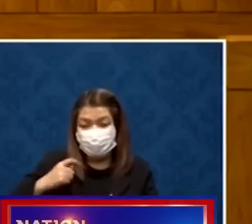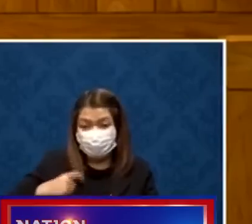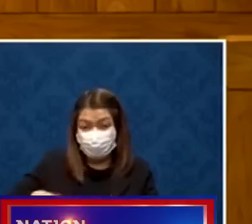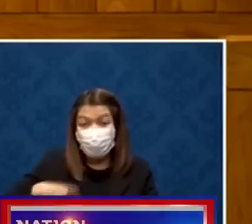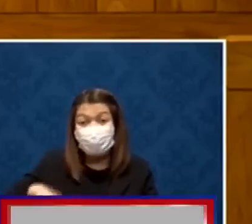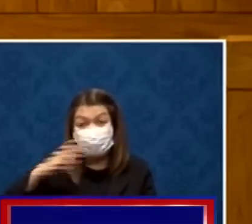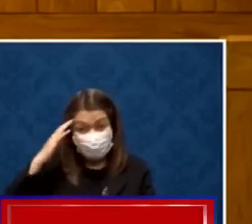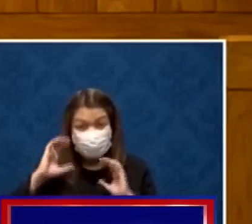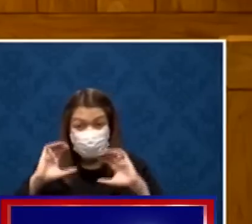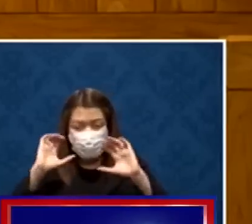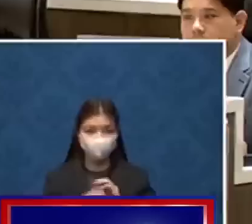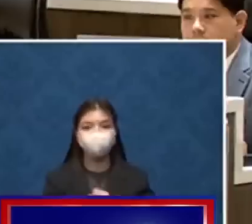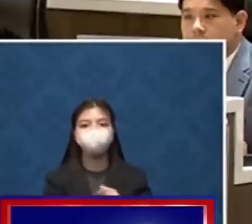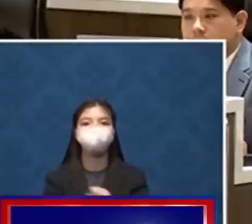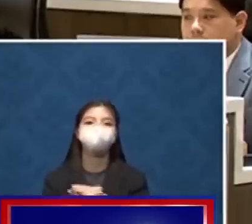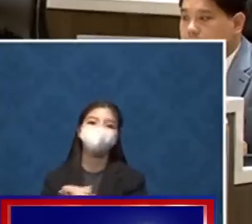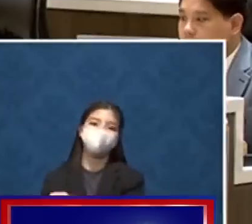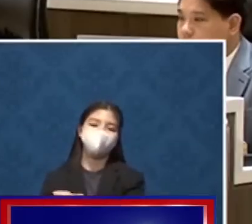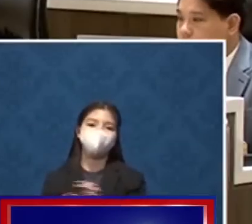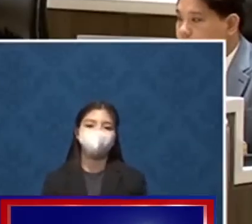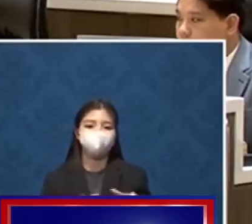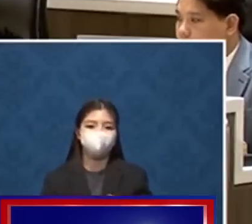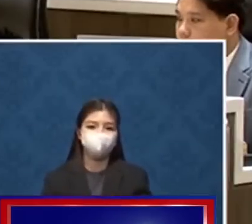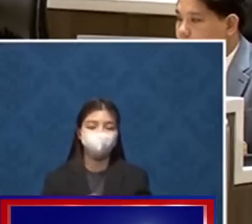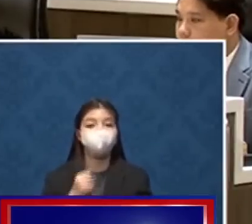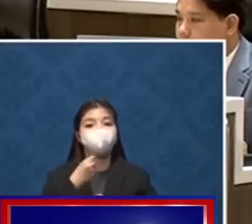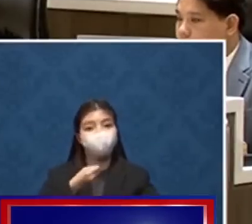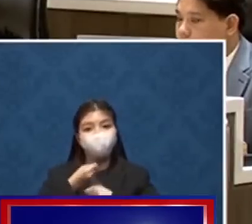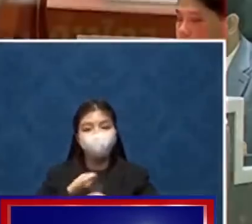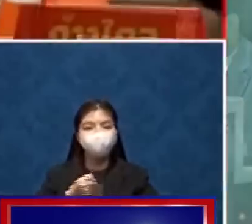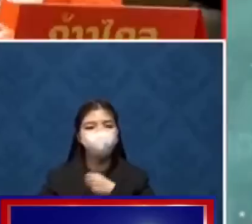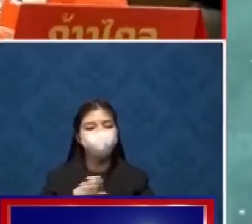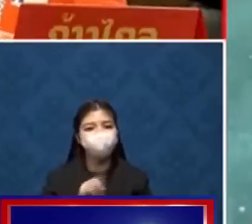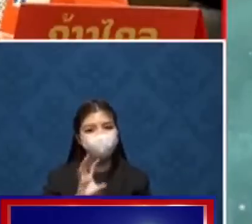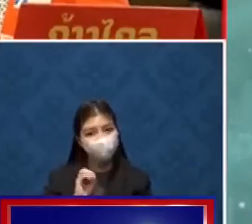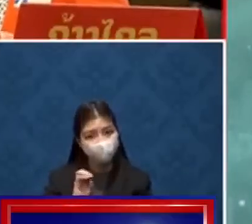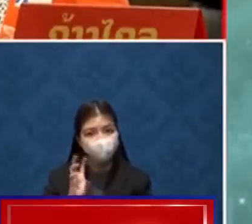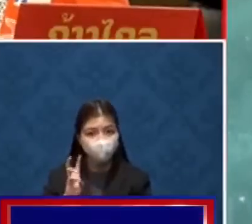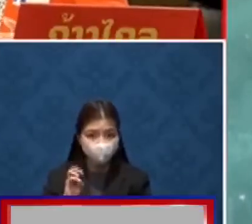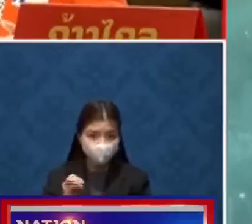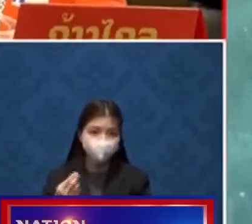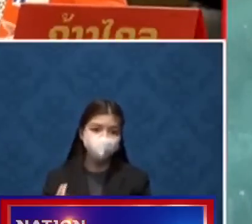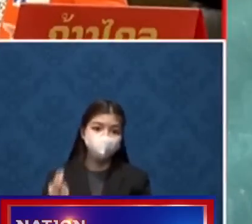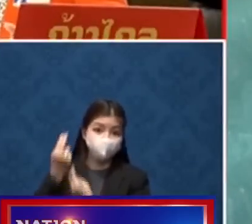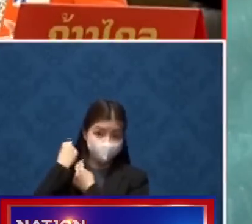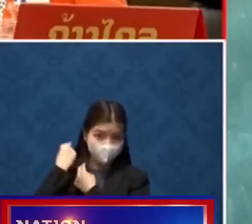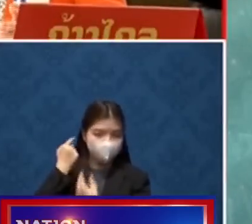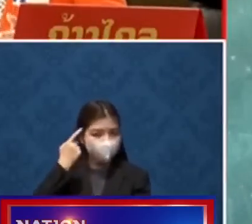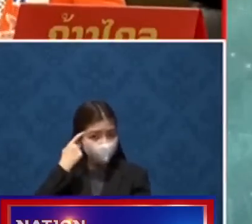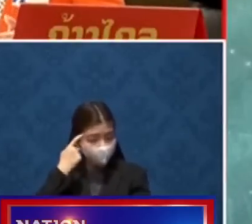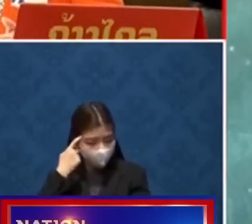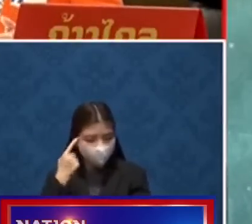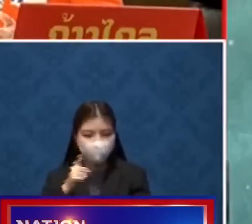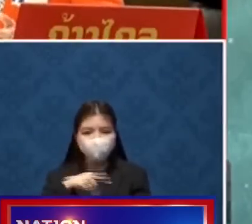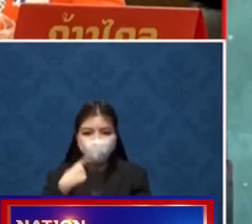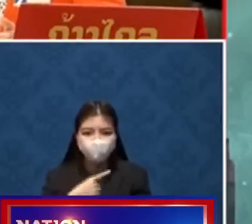ดงว่าเปิดตัวเปิดใจไปแล้วแหละเนื่องจากว่าน้องเขยน้องเขยพี่นิโรธเขาเป็นเสข้างกายลุงตู ่ เขาอยู่ทำเนียบน